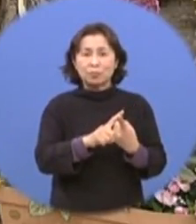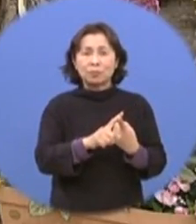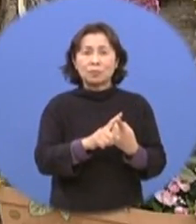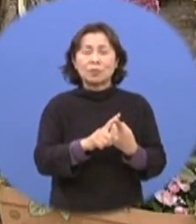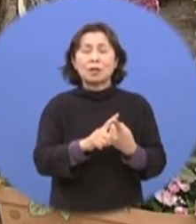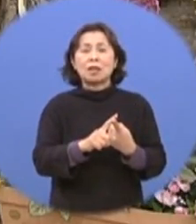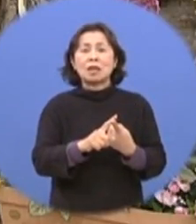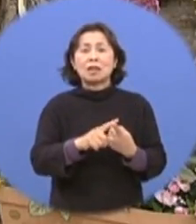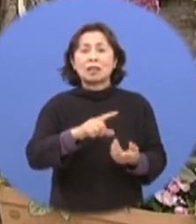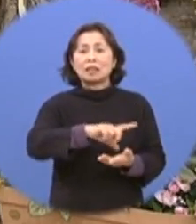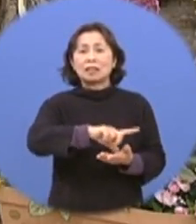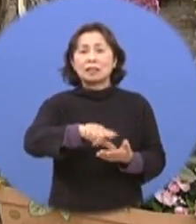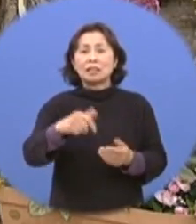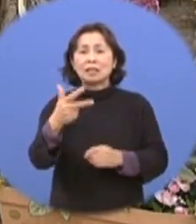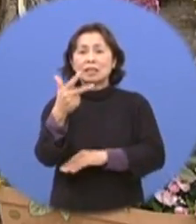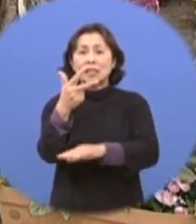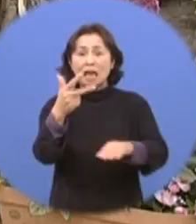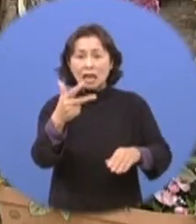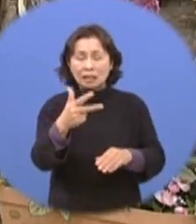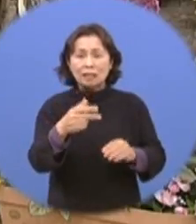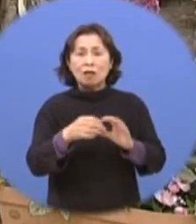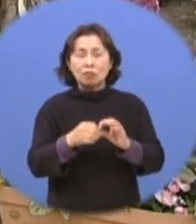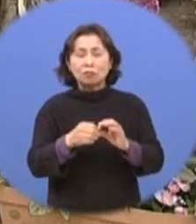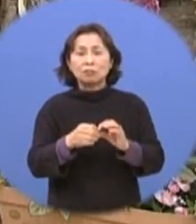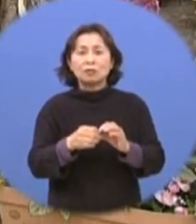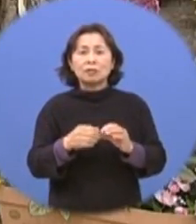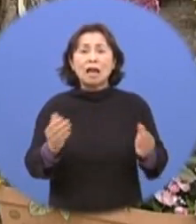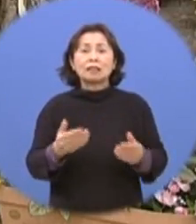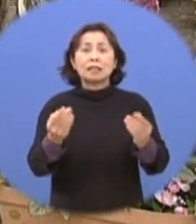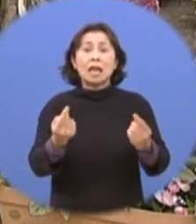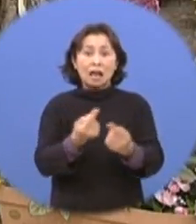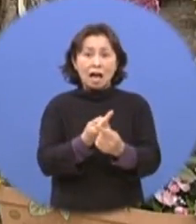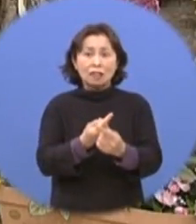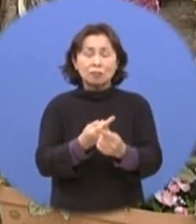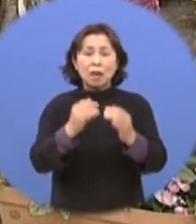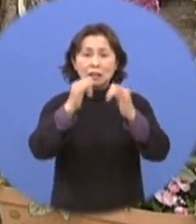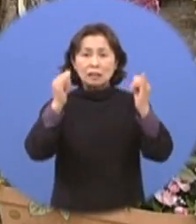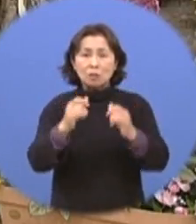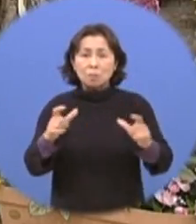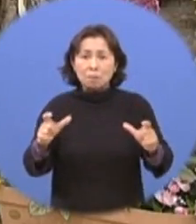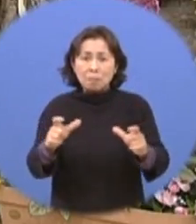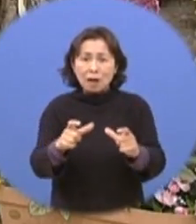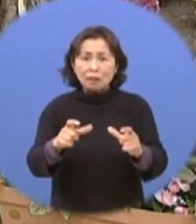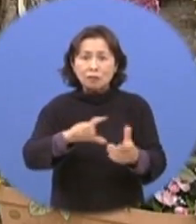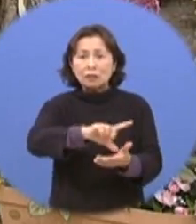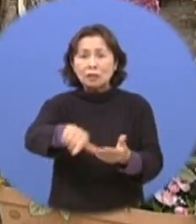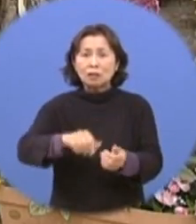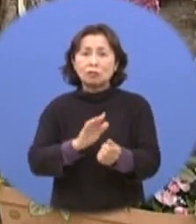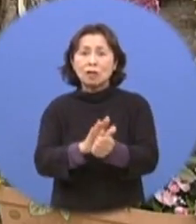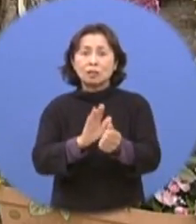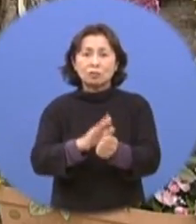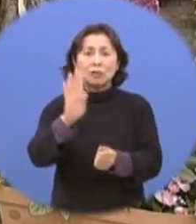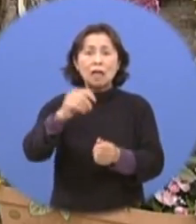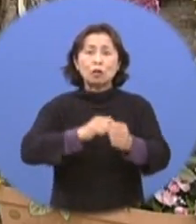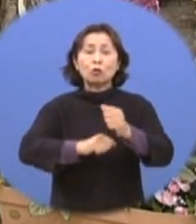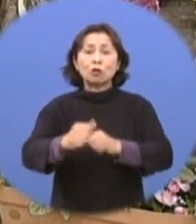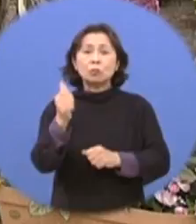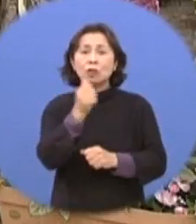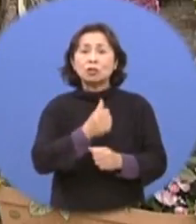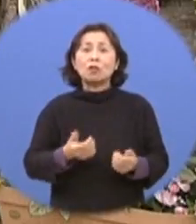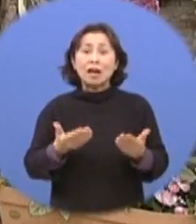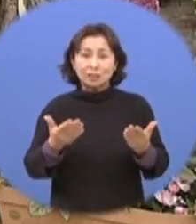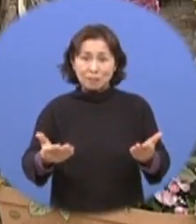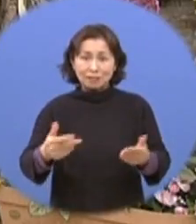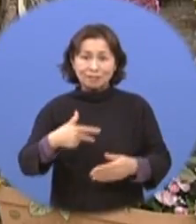地域資源による活性化など過疎集落を支援する県の取り組みを紹介します来週も是非ご覧